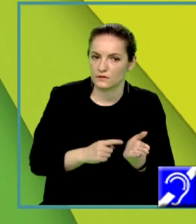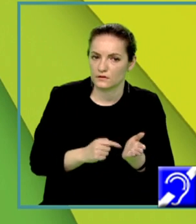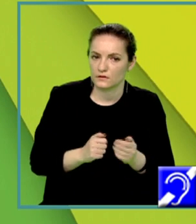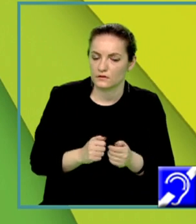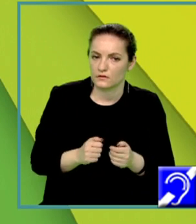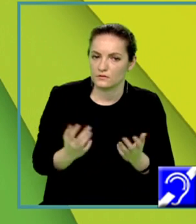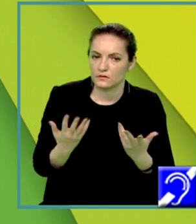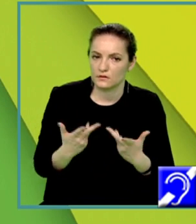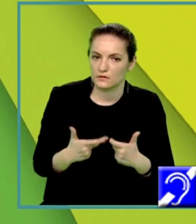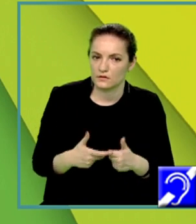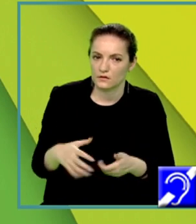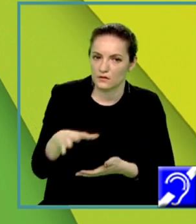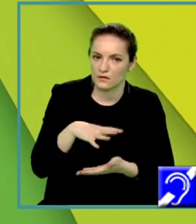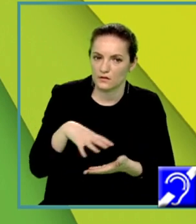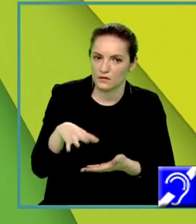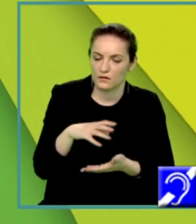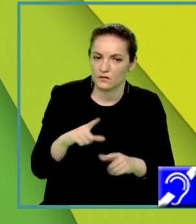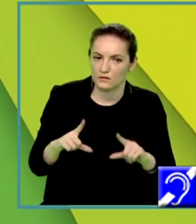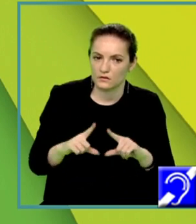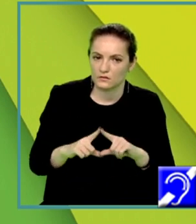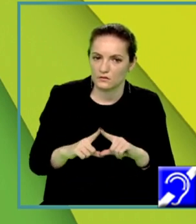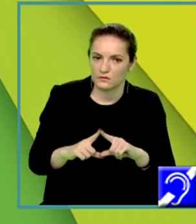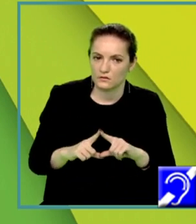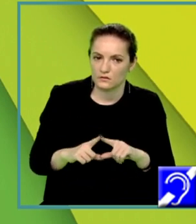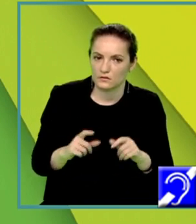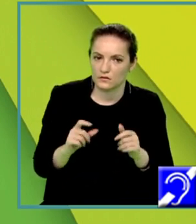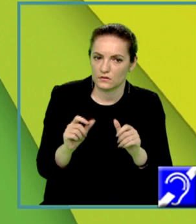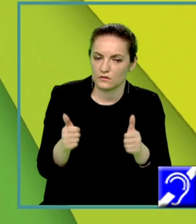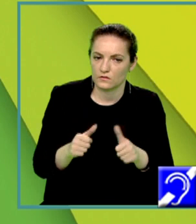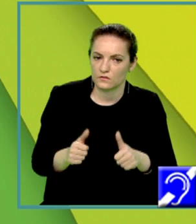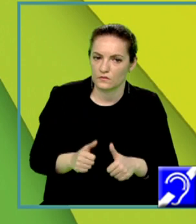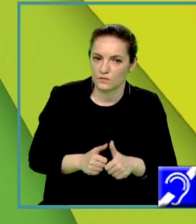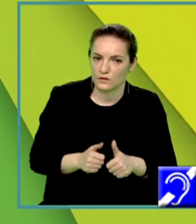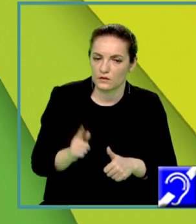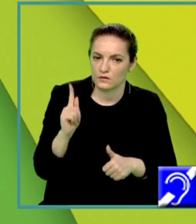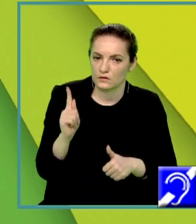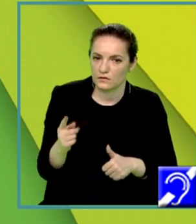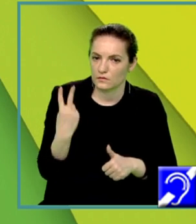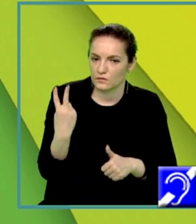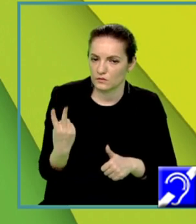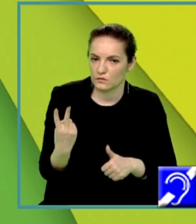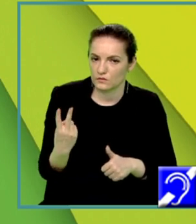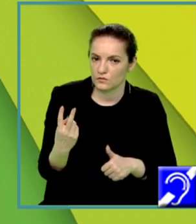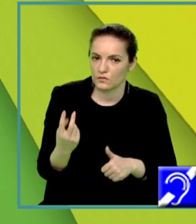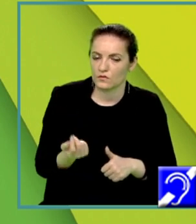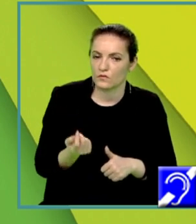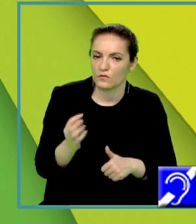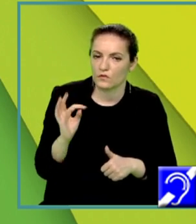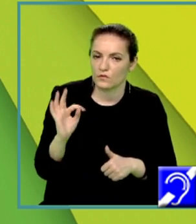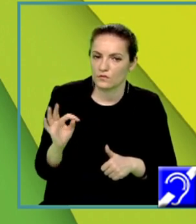să calculăm area triunghiului format de graficele celor două funcții și axa